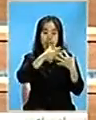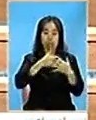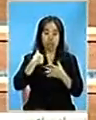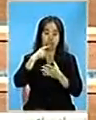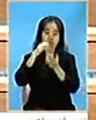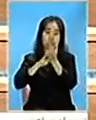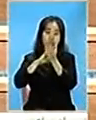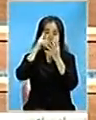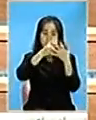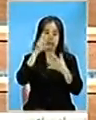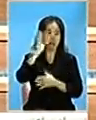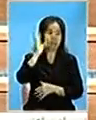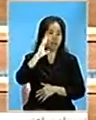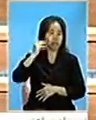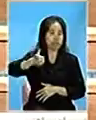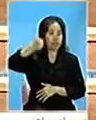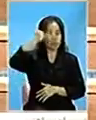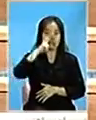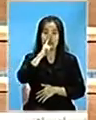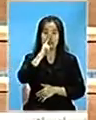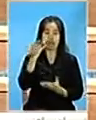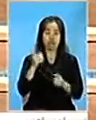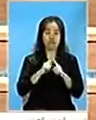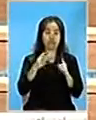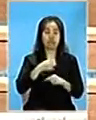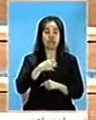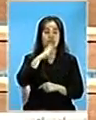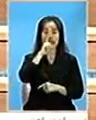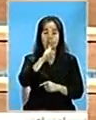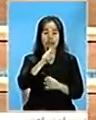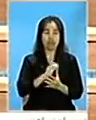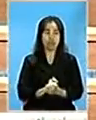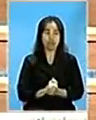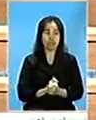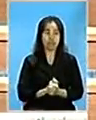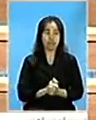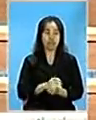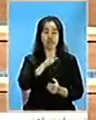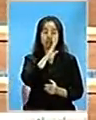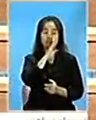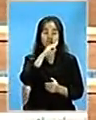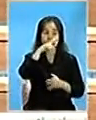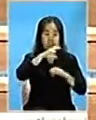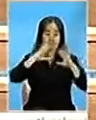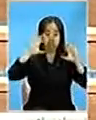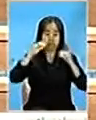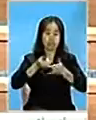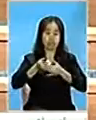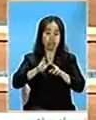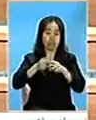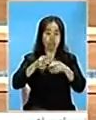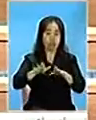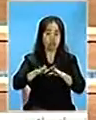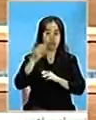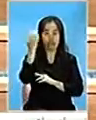าว่าเป็นอะไรดีเลิศเลอแต่ผมอยากจะถามว่าถ้ารัฐบาลปล่อยให้กระบอกเสียงของตนเ